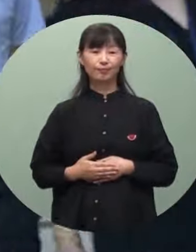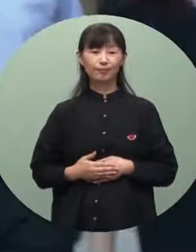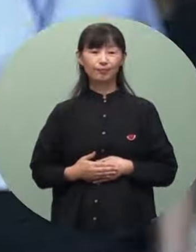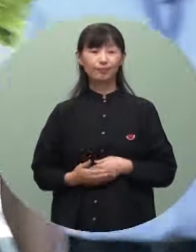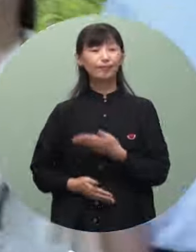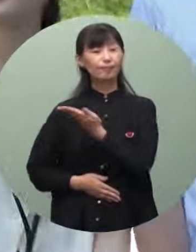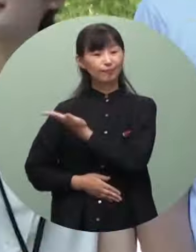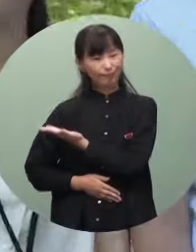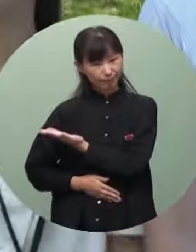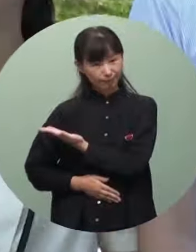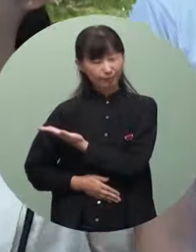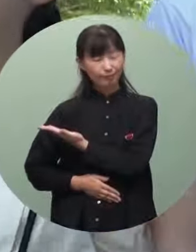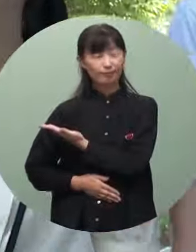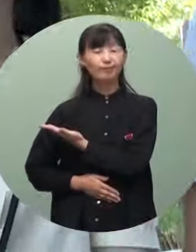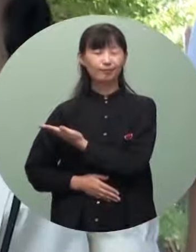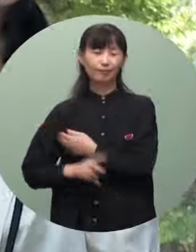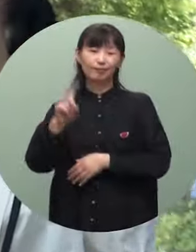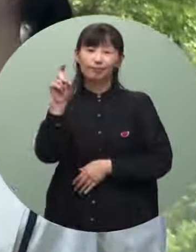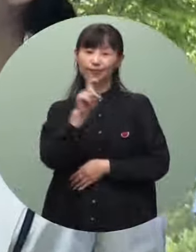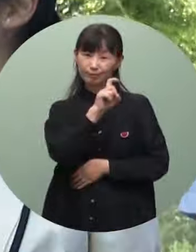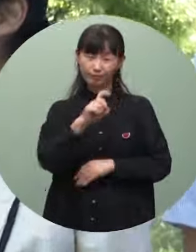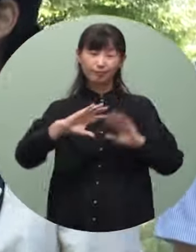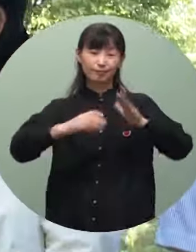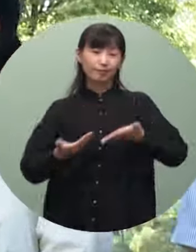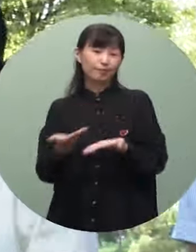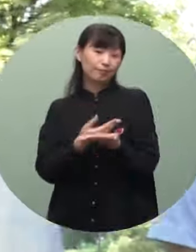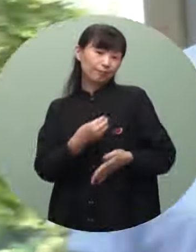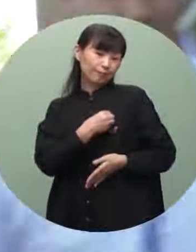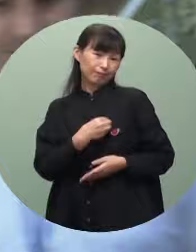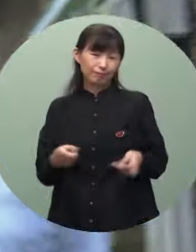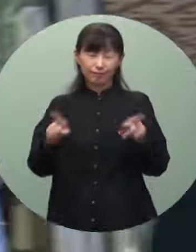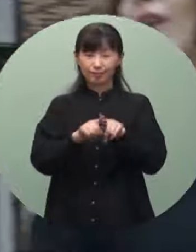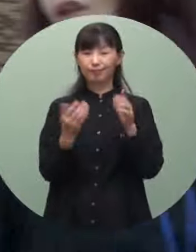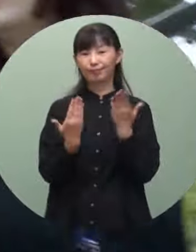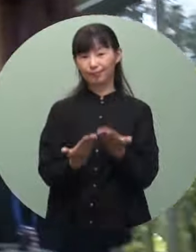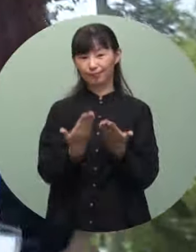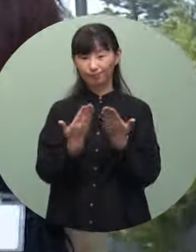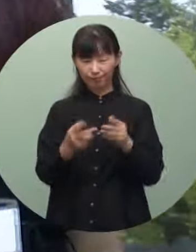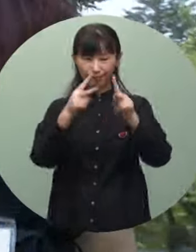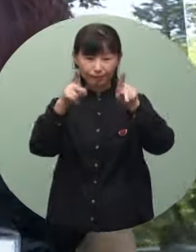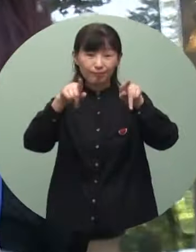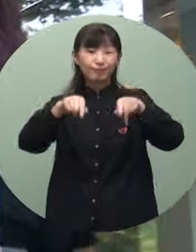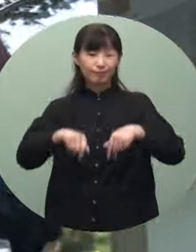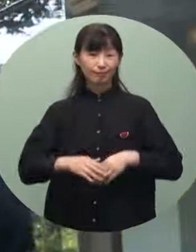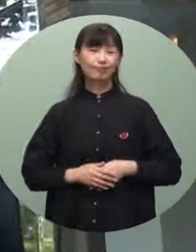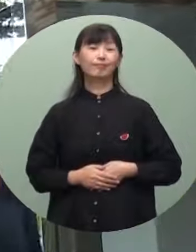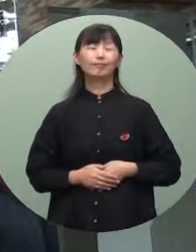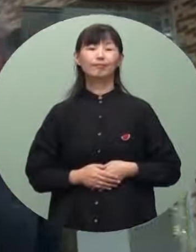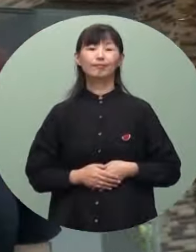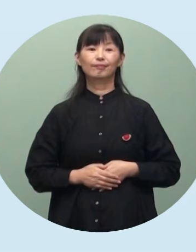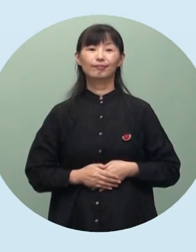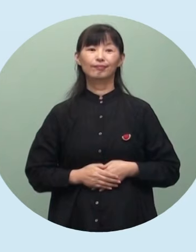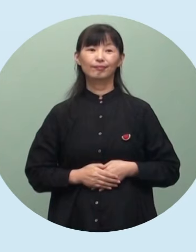石川中央都市圏グローバルエキスポ、10人の国際交流員と学ぼう。